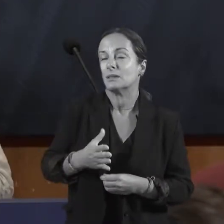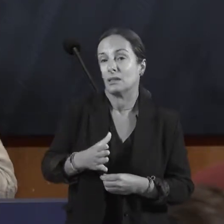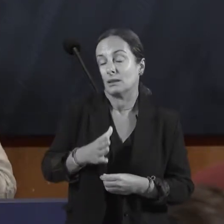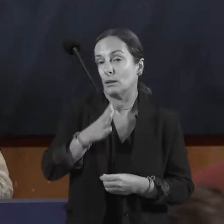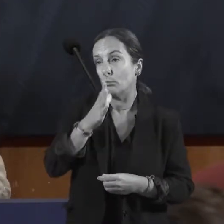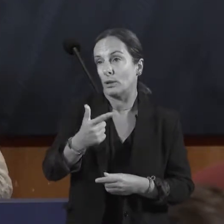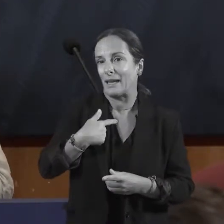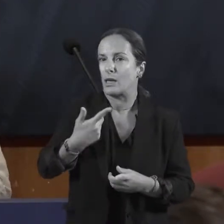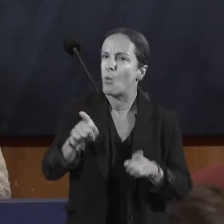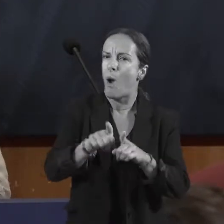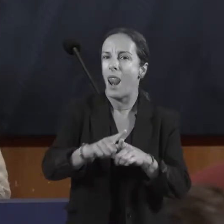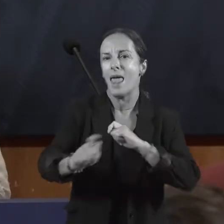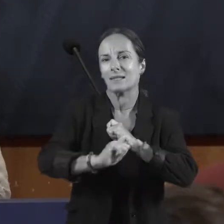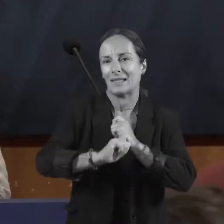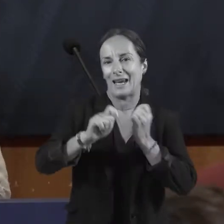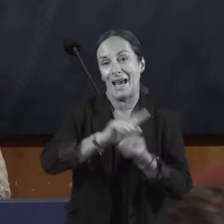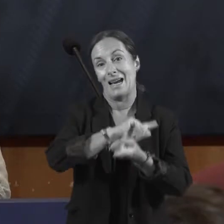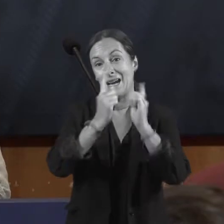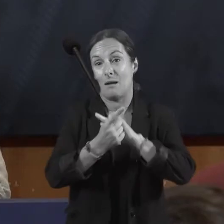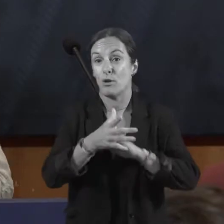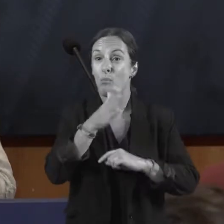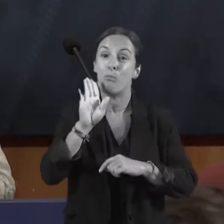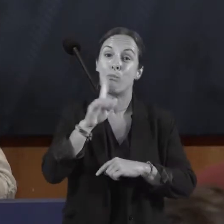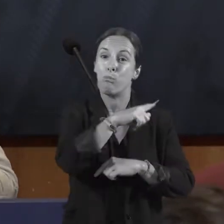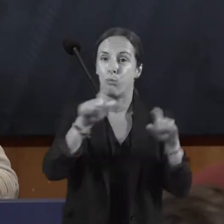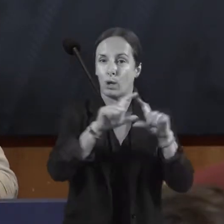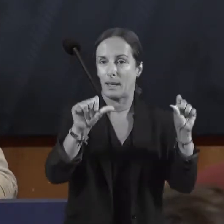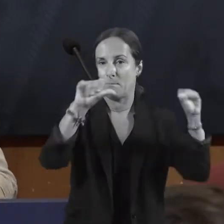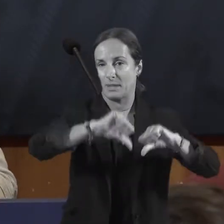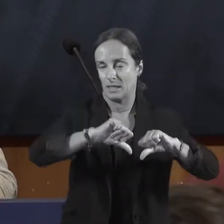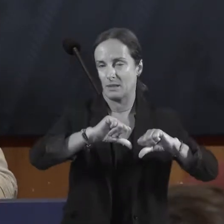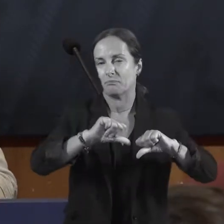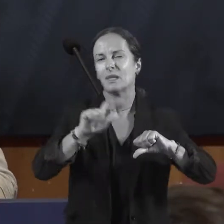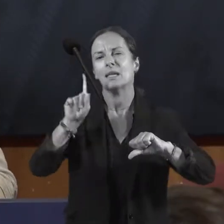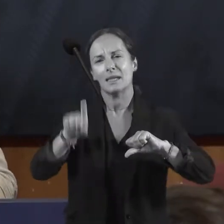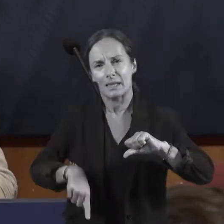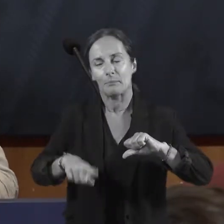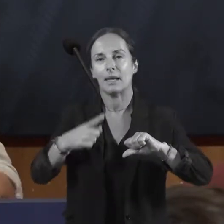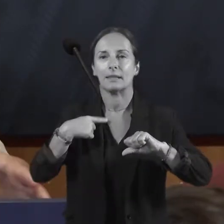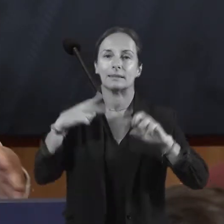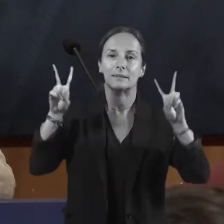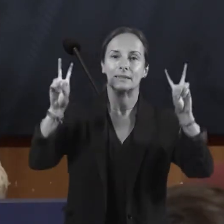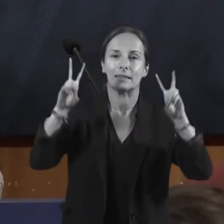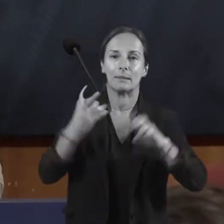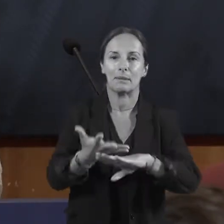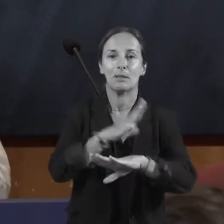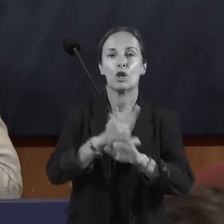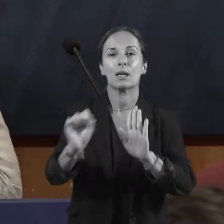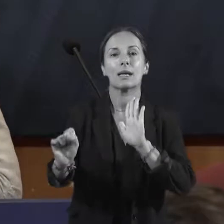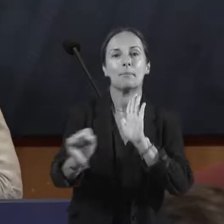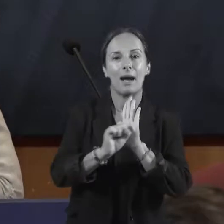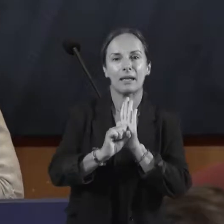Thomas Cook, però sobretot també cara a canviar, de cara a vendre la marca de Mallorca amb uns termes distints, no?, que han d'anar